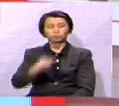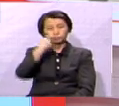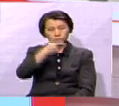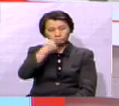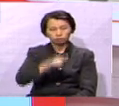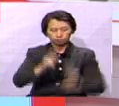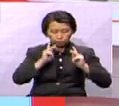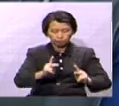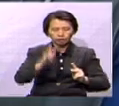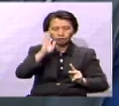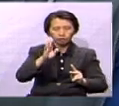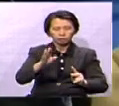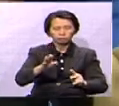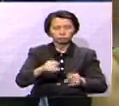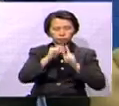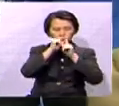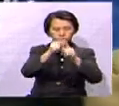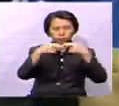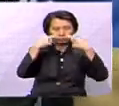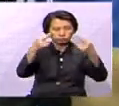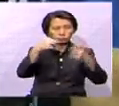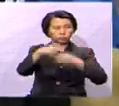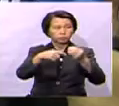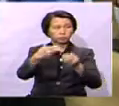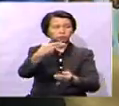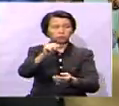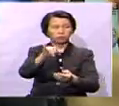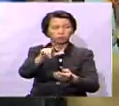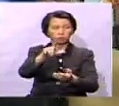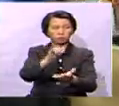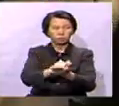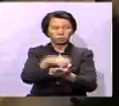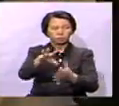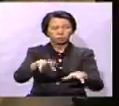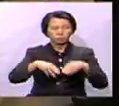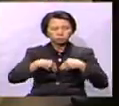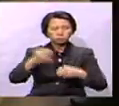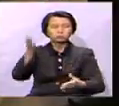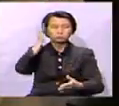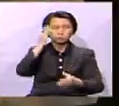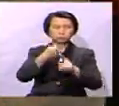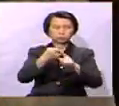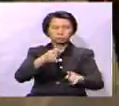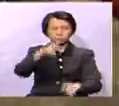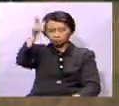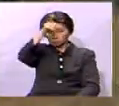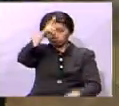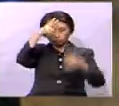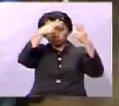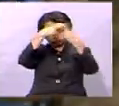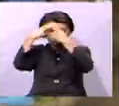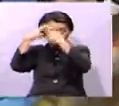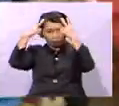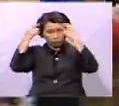berkata pihaknya akan memberi kenyataan rasmi mengenai perkara tersebut selepas menerima maklum balas daripada Kerajaan Arab